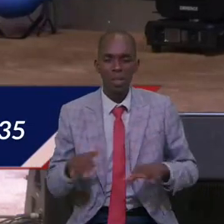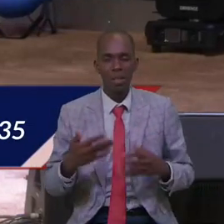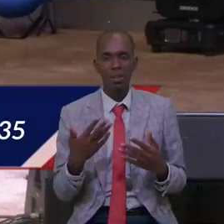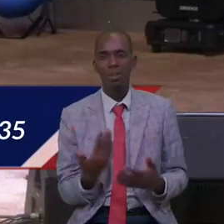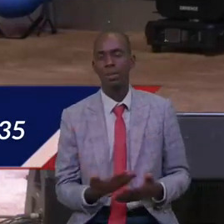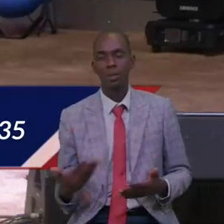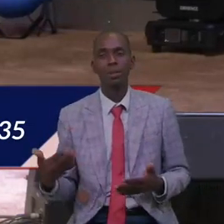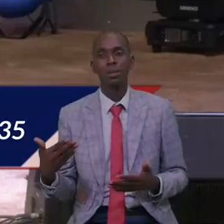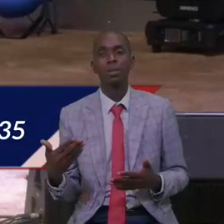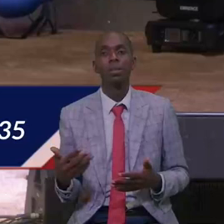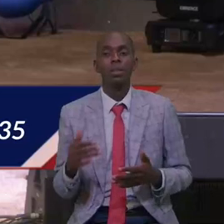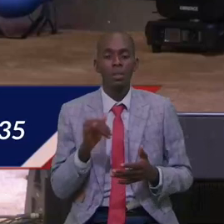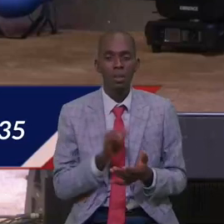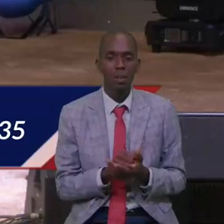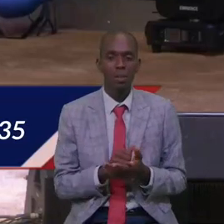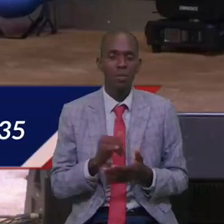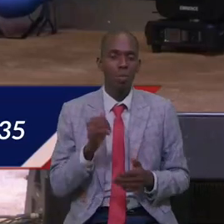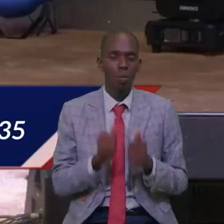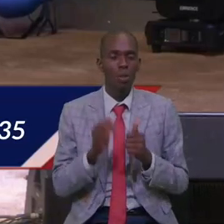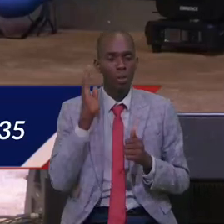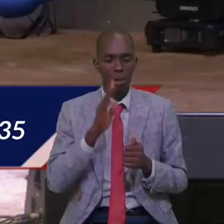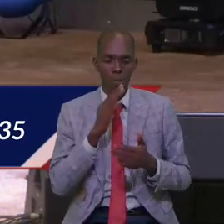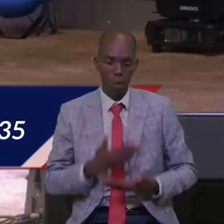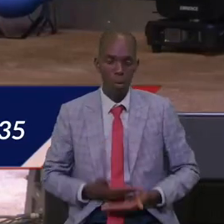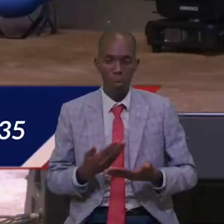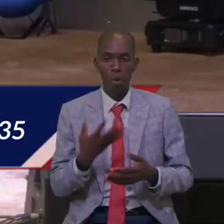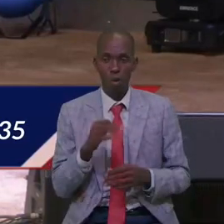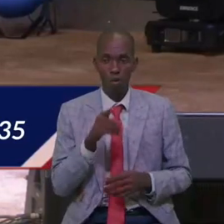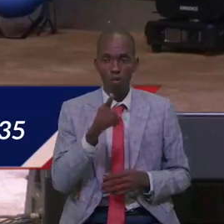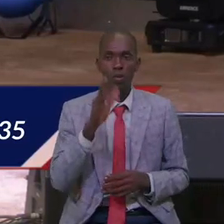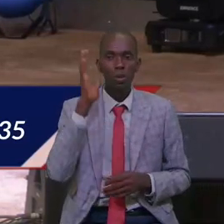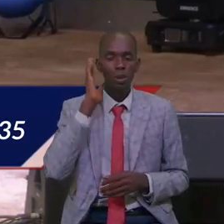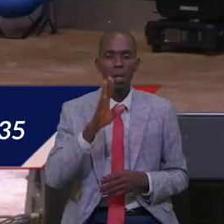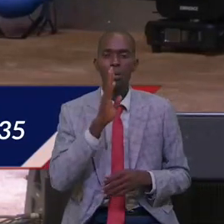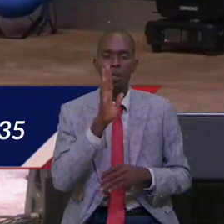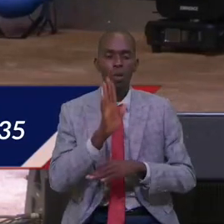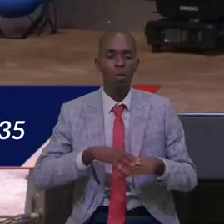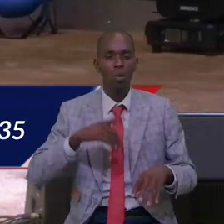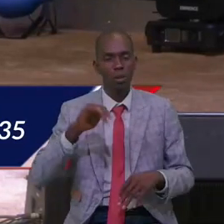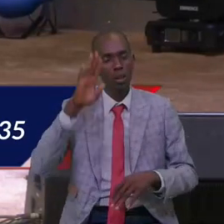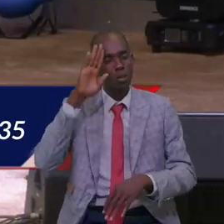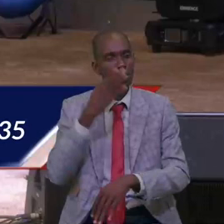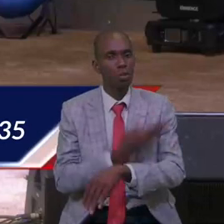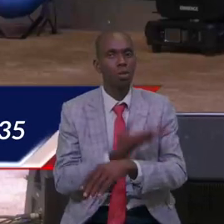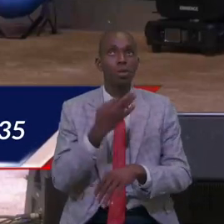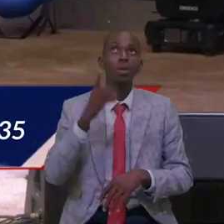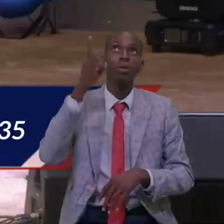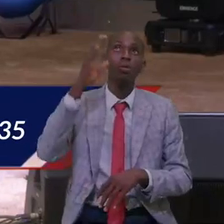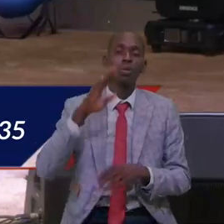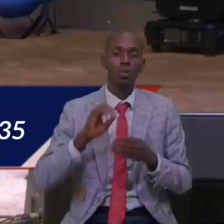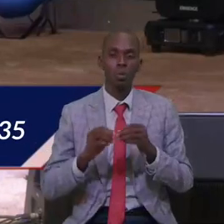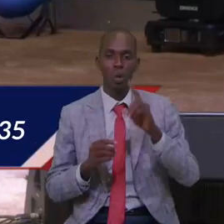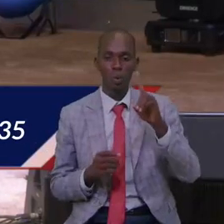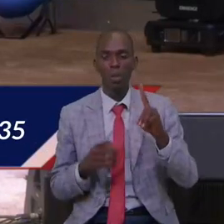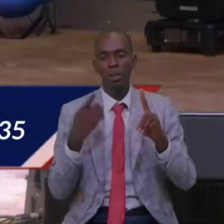irréprochable, sans tâche, le Saint enfant qui naîtra de toi sera appelé Fils de Dieu. Et numéro 1, c'est